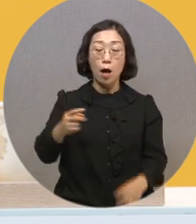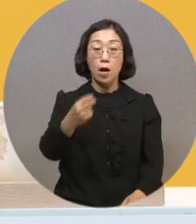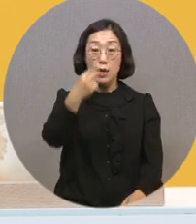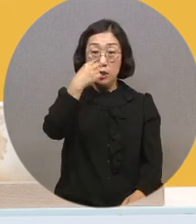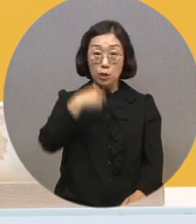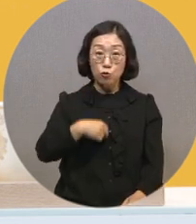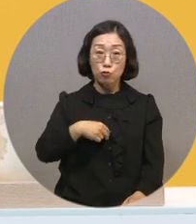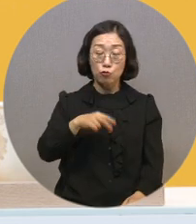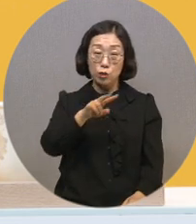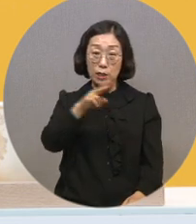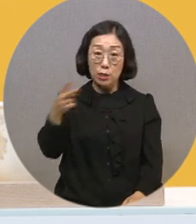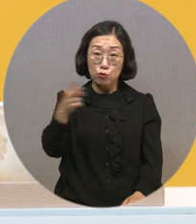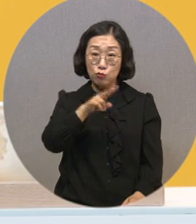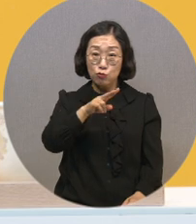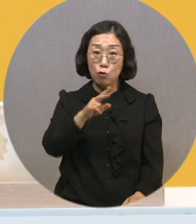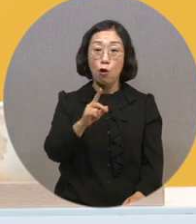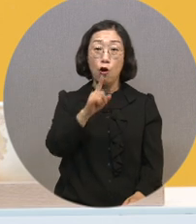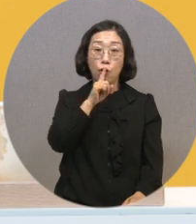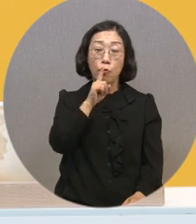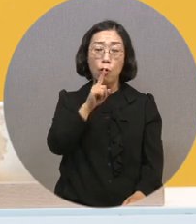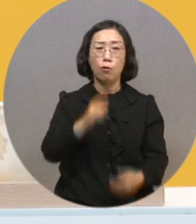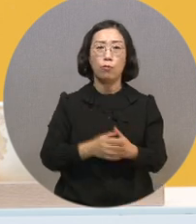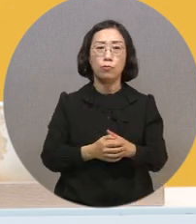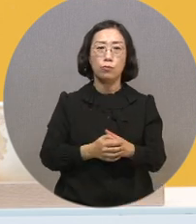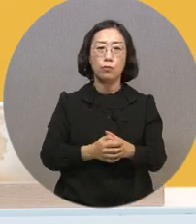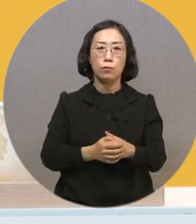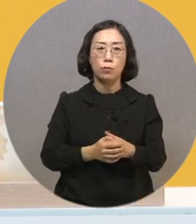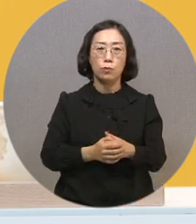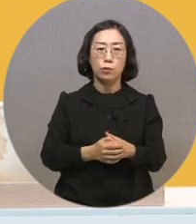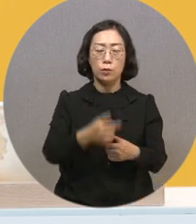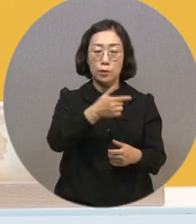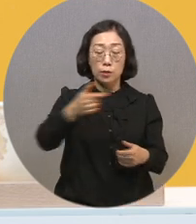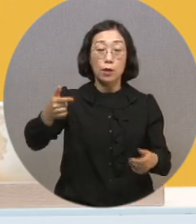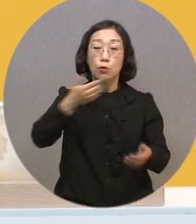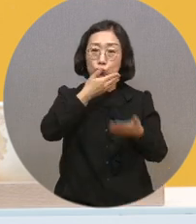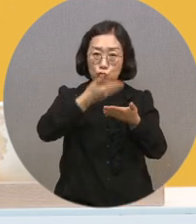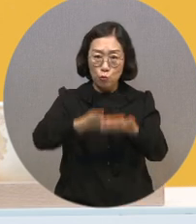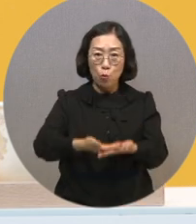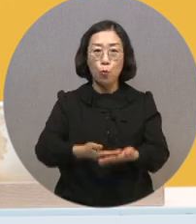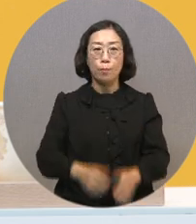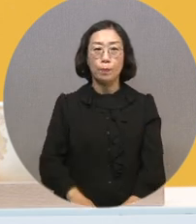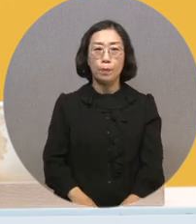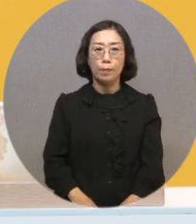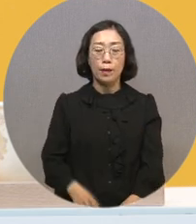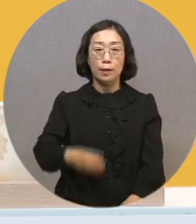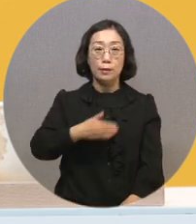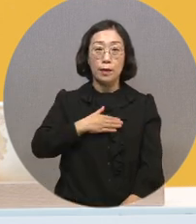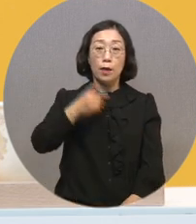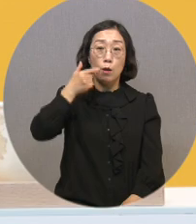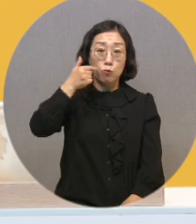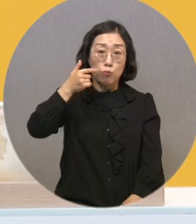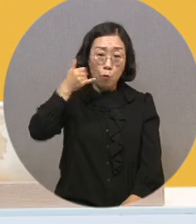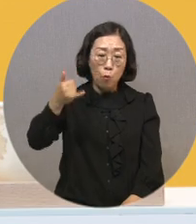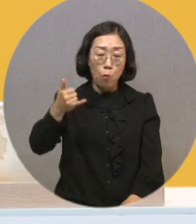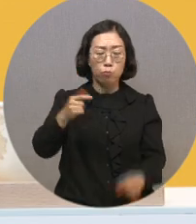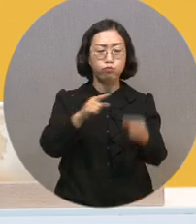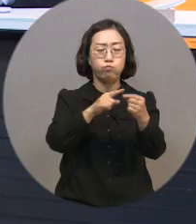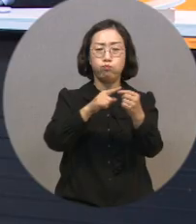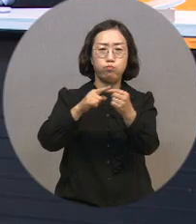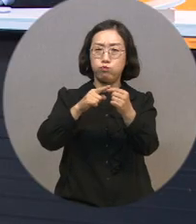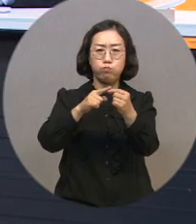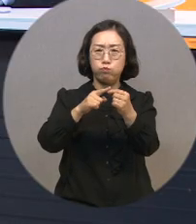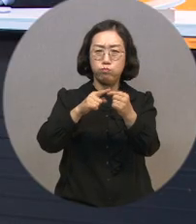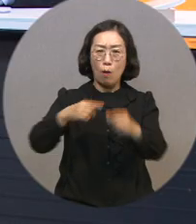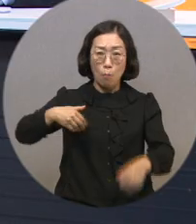이 부분은 굉장히 중요한 부분입니다. 그 자기 부모들은 한글을 모르기 때문에 네.